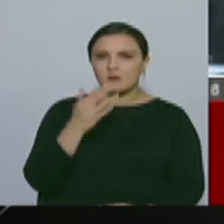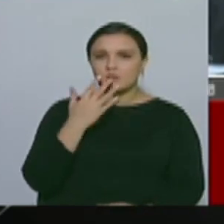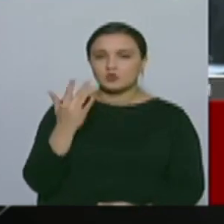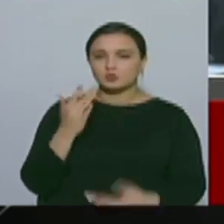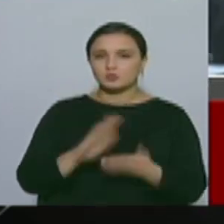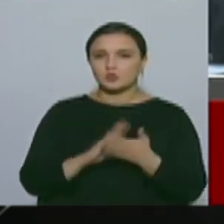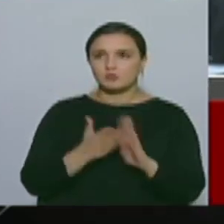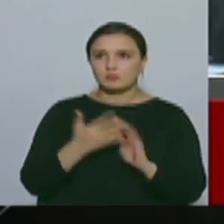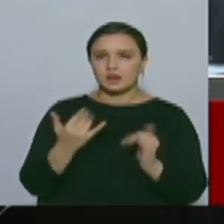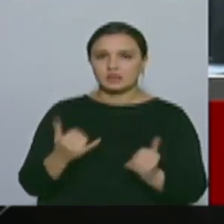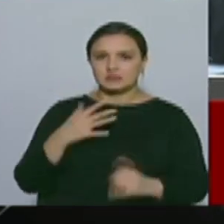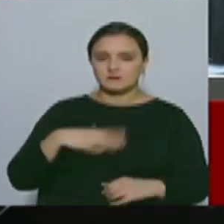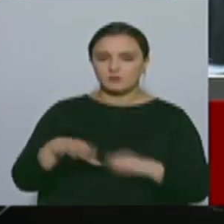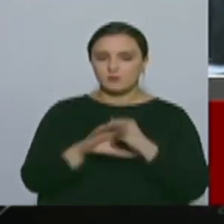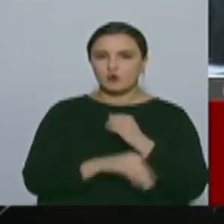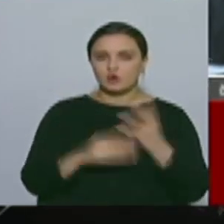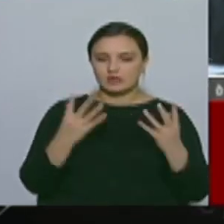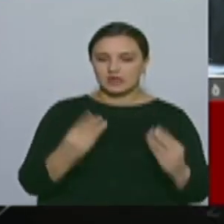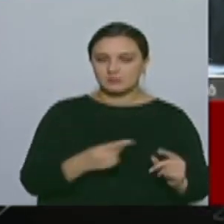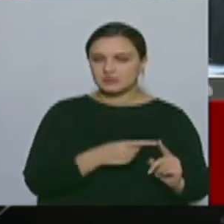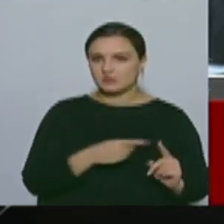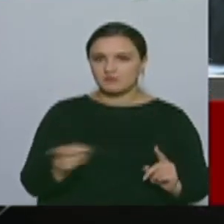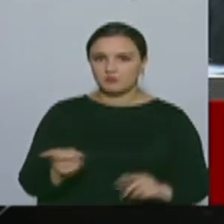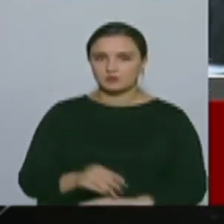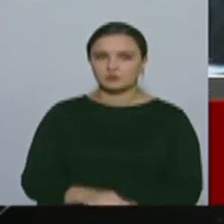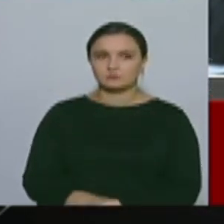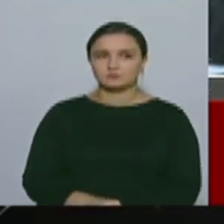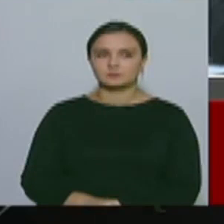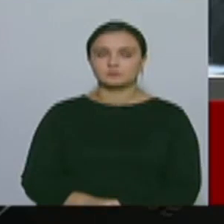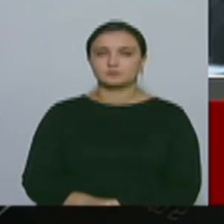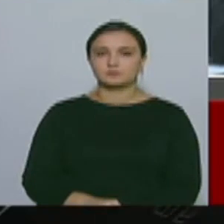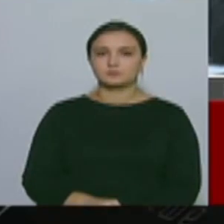imqopeba kveqana am bolu dgheebis gamalobashi